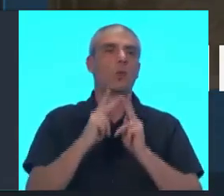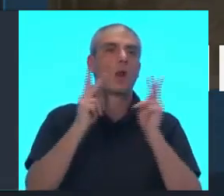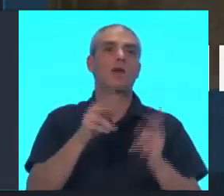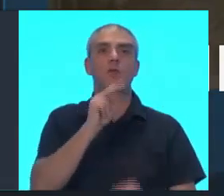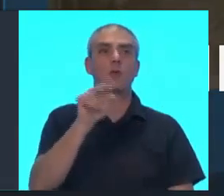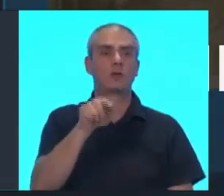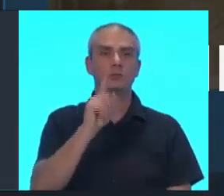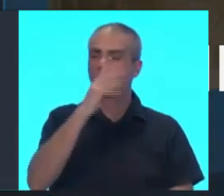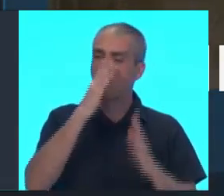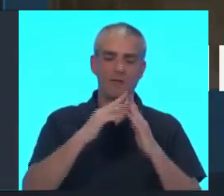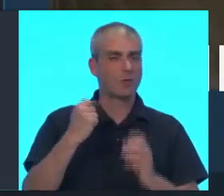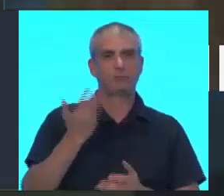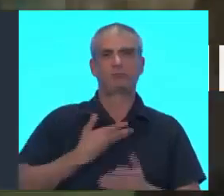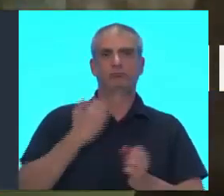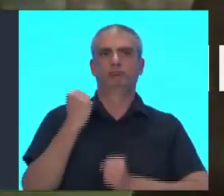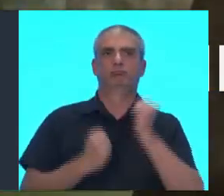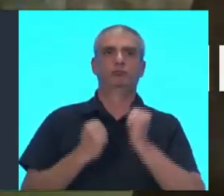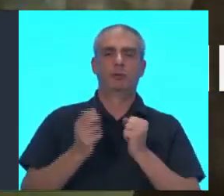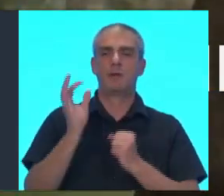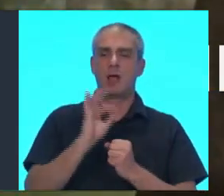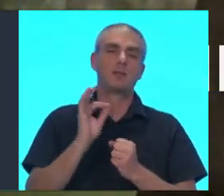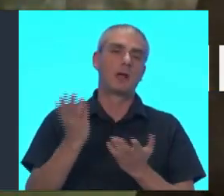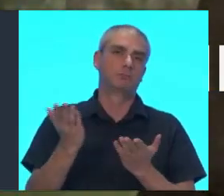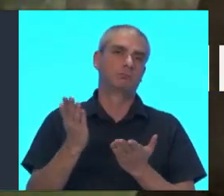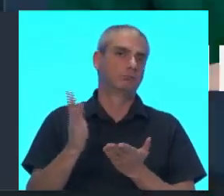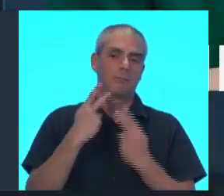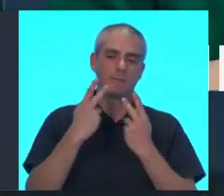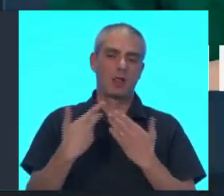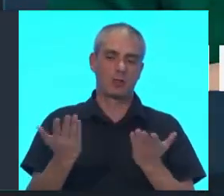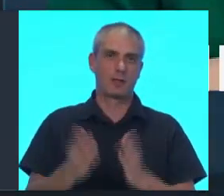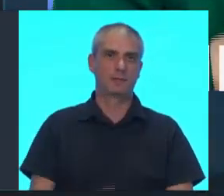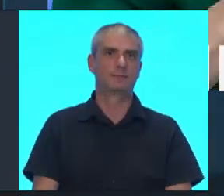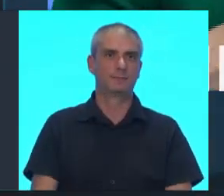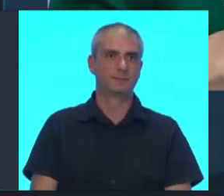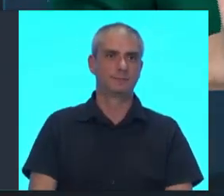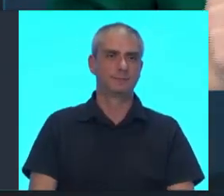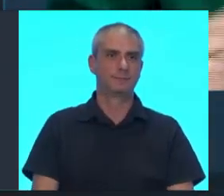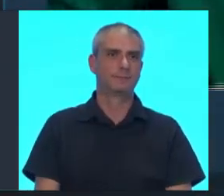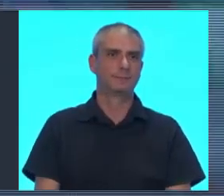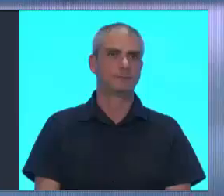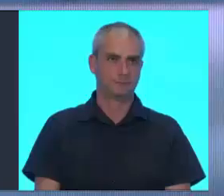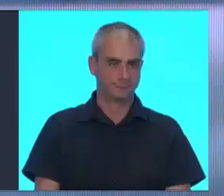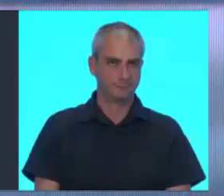אבל הלבנונים הערימו קשיים, כך שזה עדיין מונח על השולחן ללא פתרון. תודה רבה לך. סליחה רובי על הדברים.